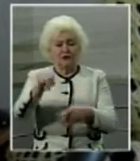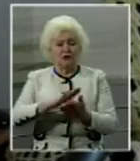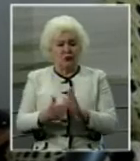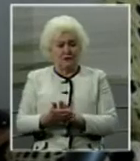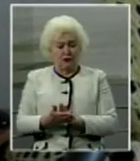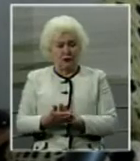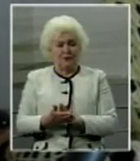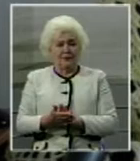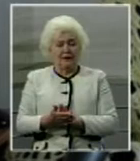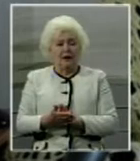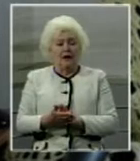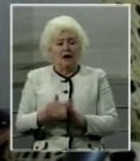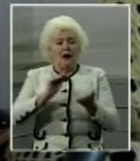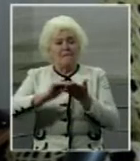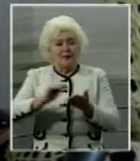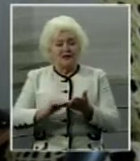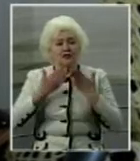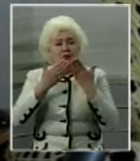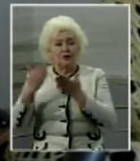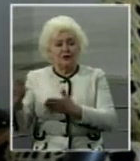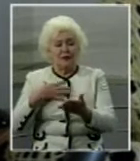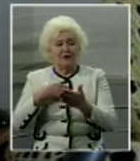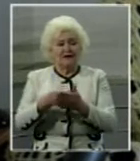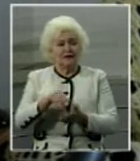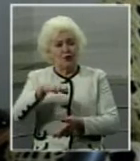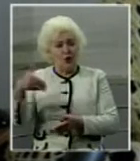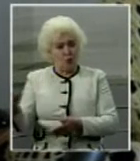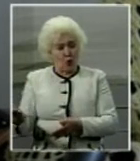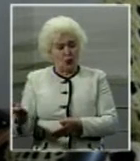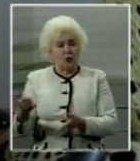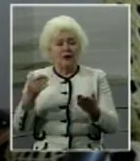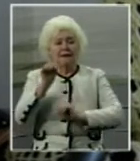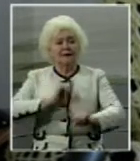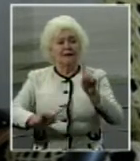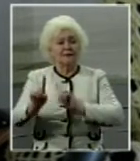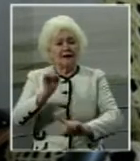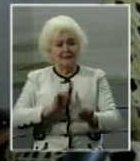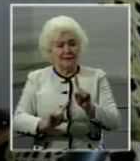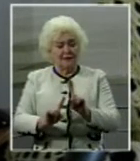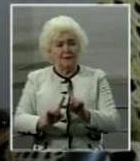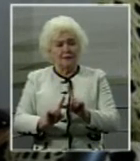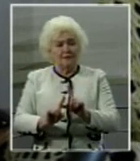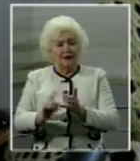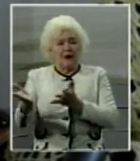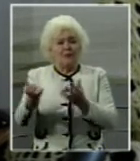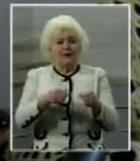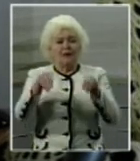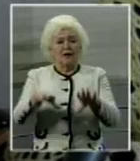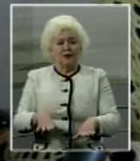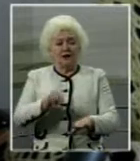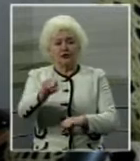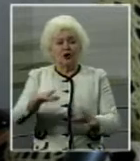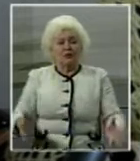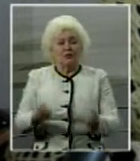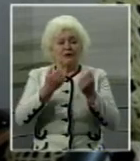ситуації. Пишемо звернення, ми зі свого боку на сесії приймаємо рішення про